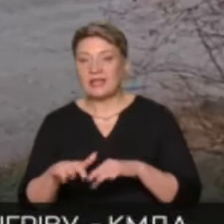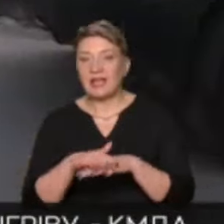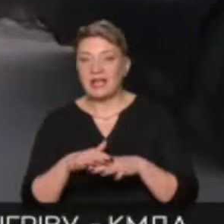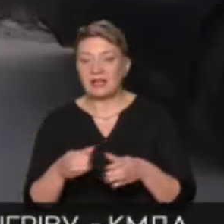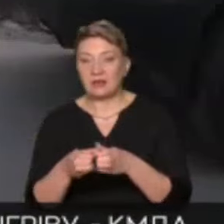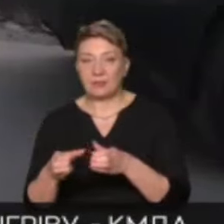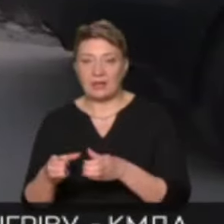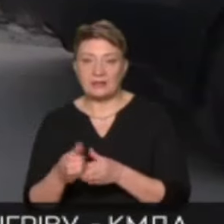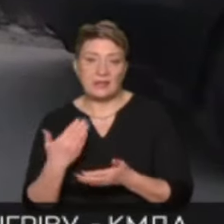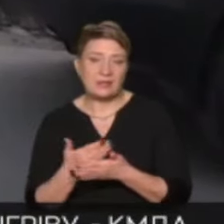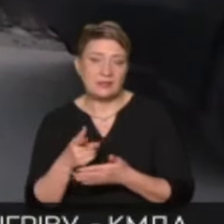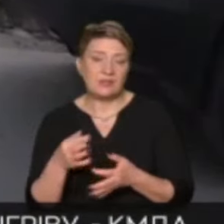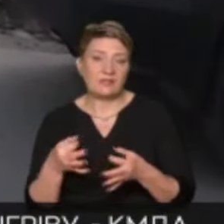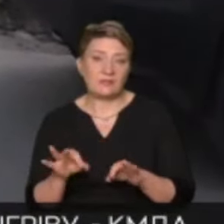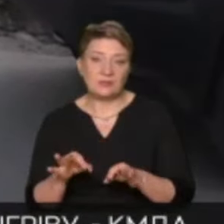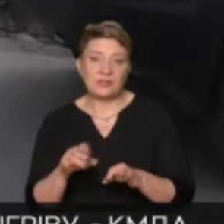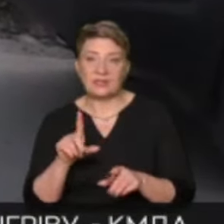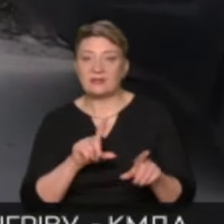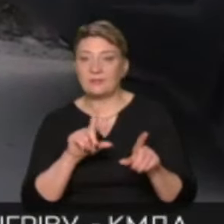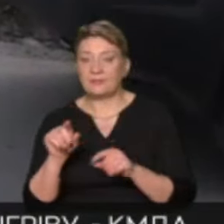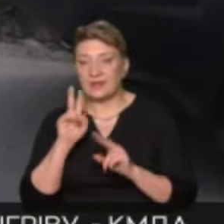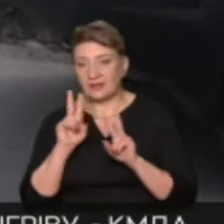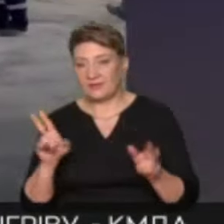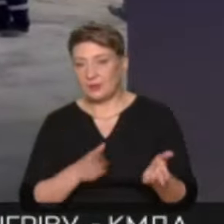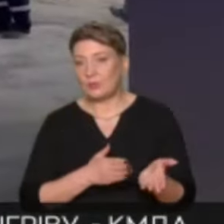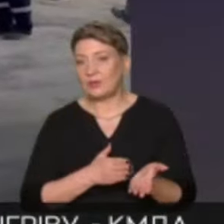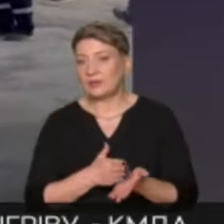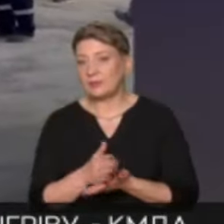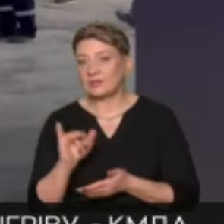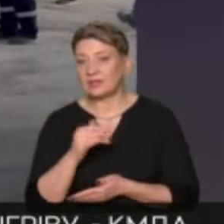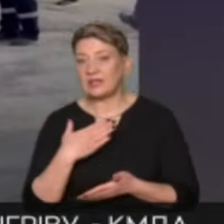кажуть, відпустили. Так само відвезли в невідомому напрямку і активіста Лінура Якубова.